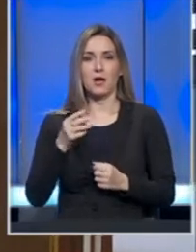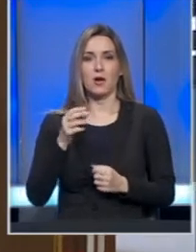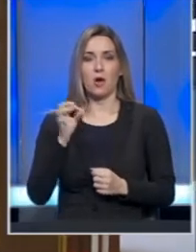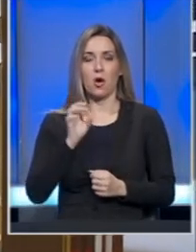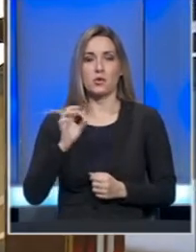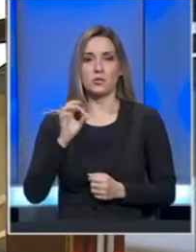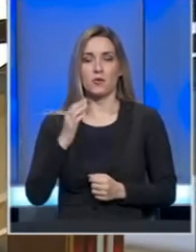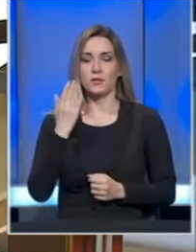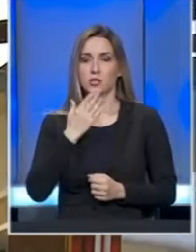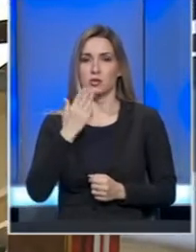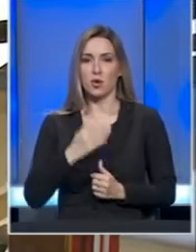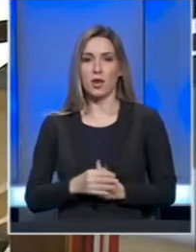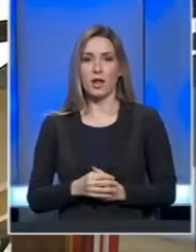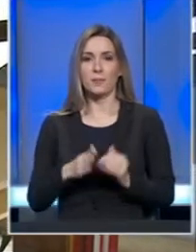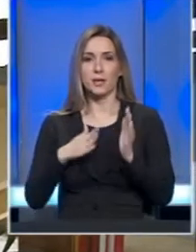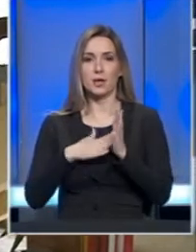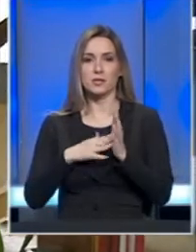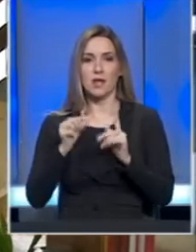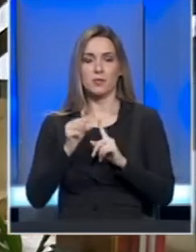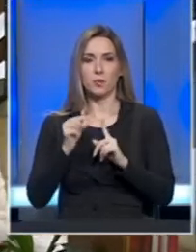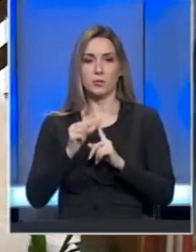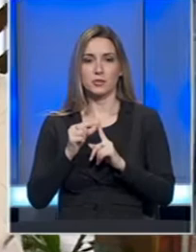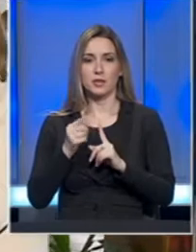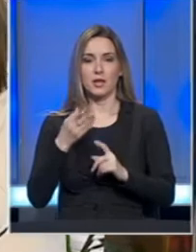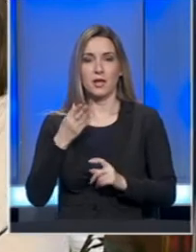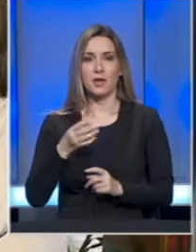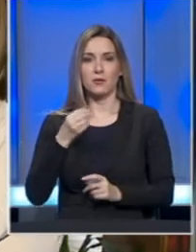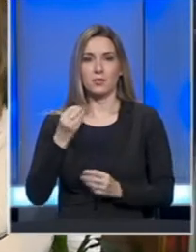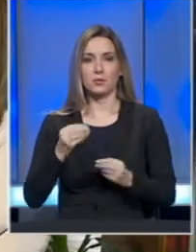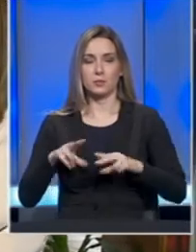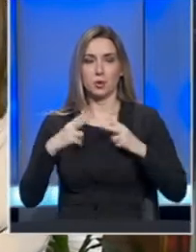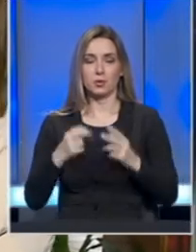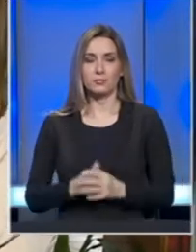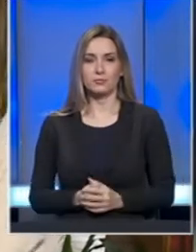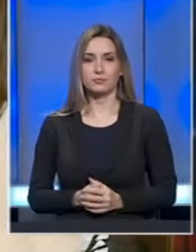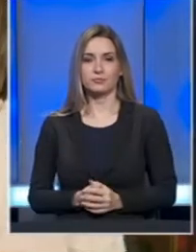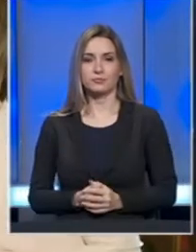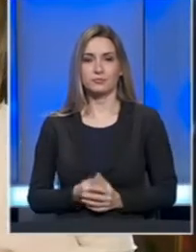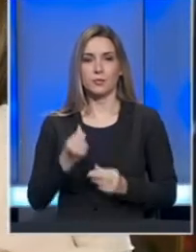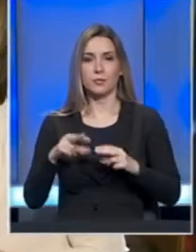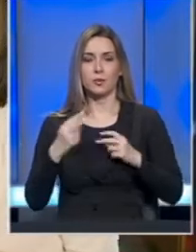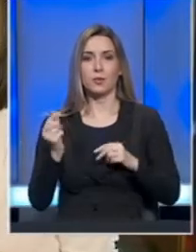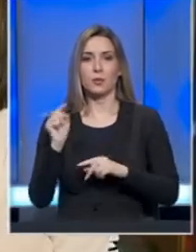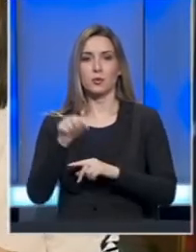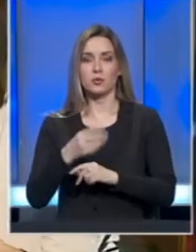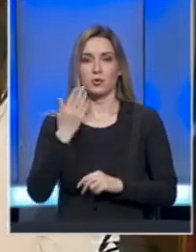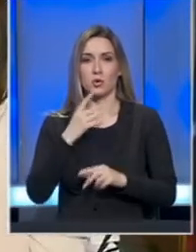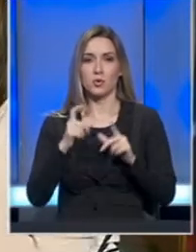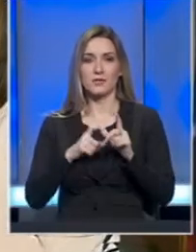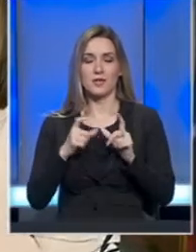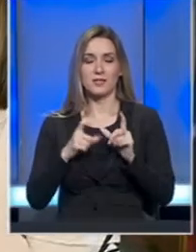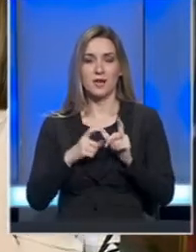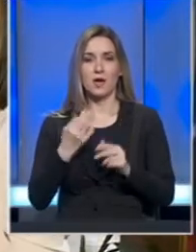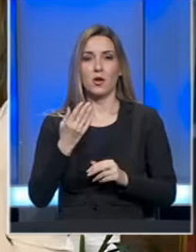aktiva osnovnih škola Miroslav Popržen. Evo, gospodine Popržen, dobro jutro. Dobro jutro i dobrodošli u školu Sveti Sava. Evo, koliko